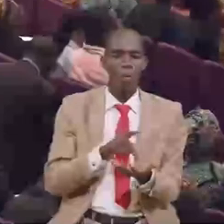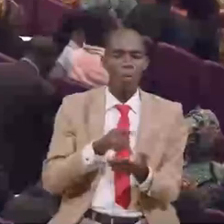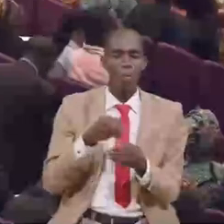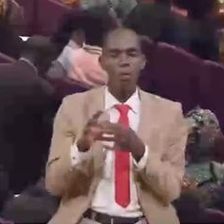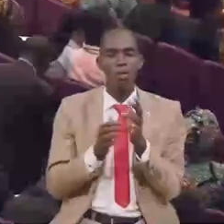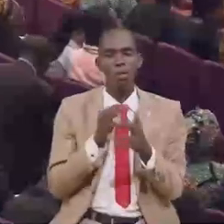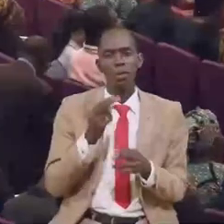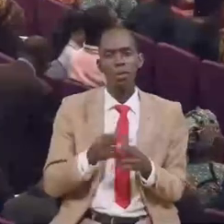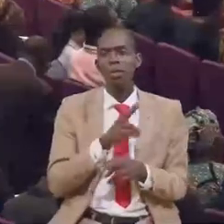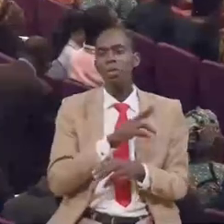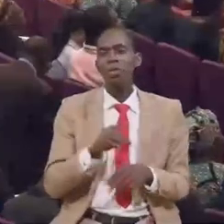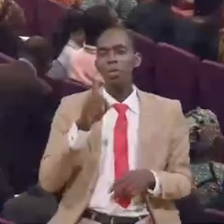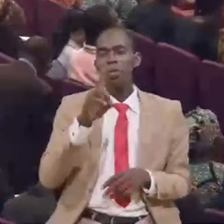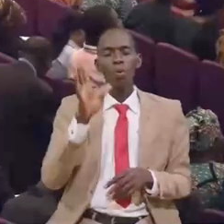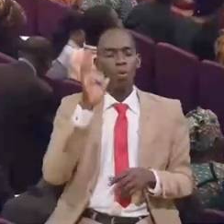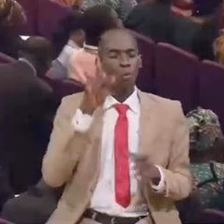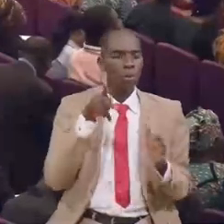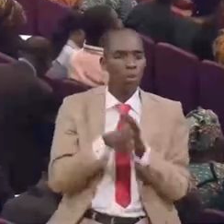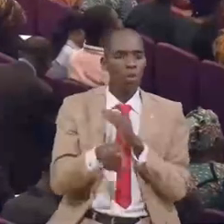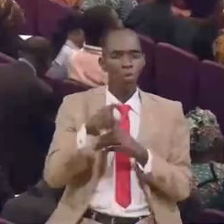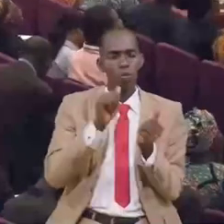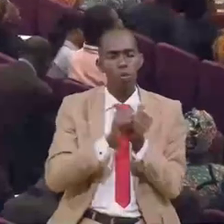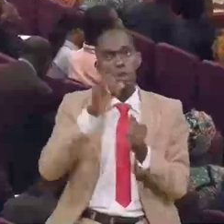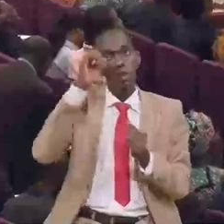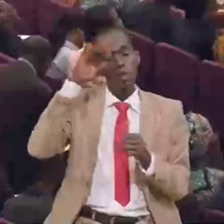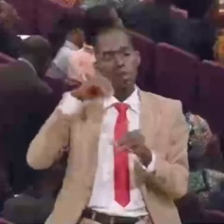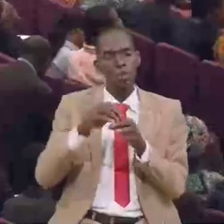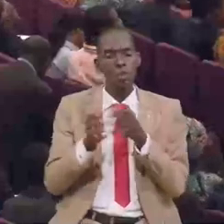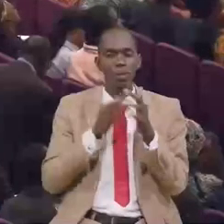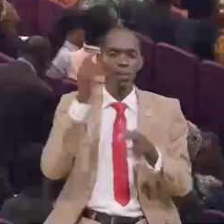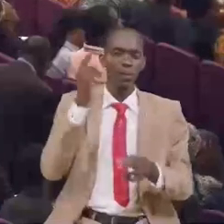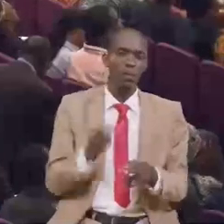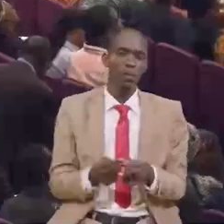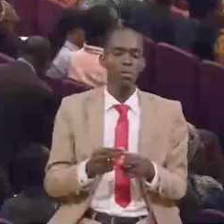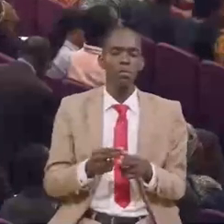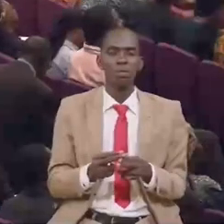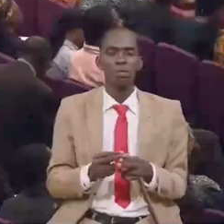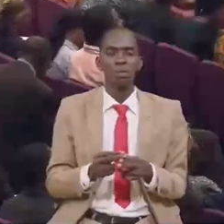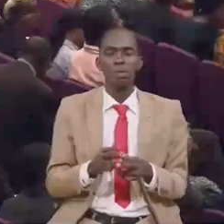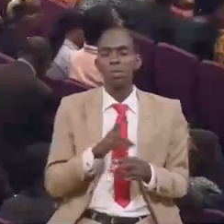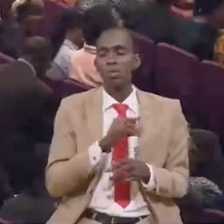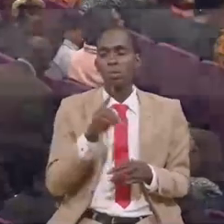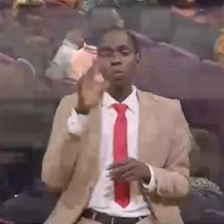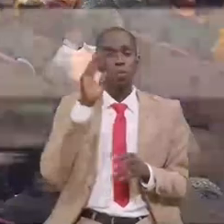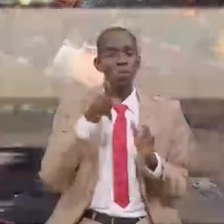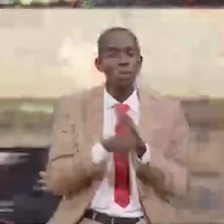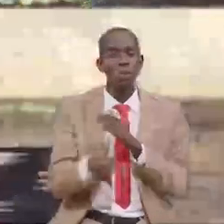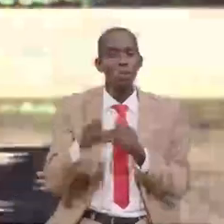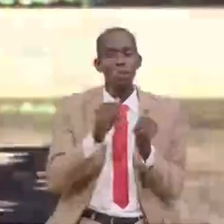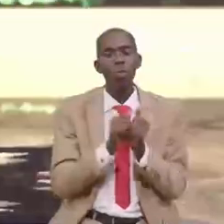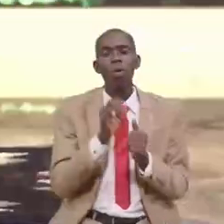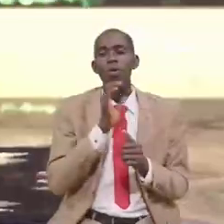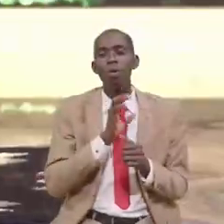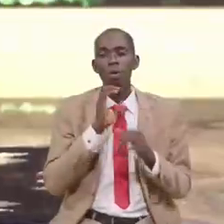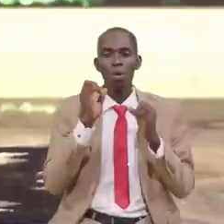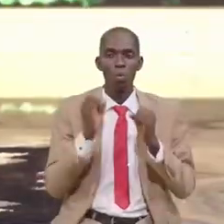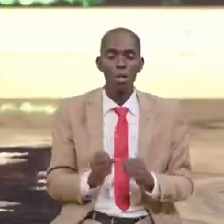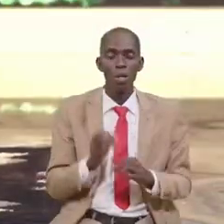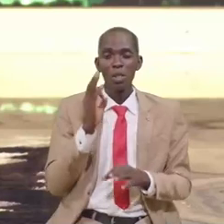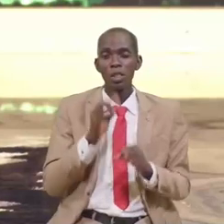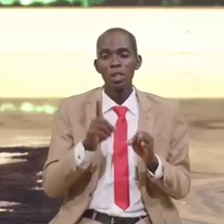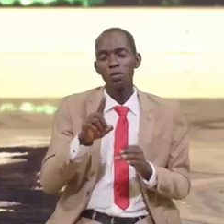vous tuer avec un gris-gris. Il n'y a personne qui puisse vous tuer avec un pouvoir maléfique. Et s'ils boivent quelques